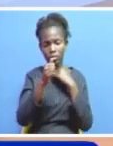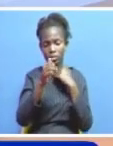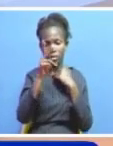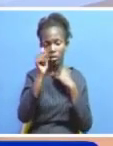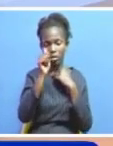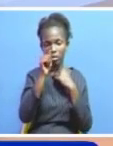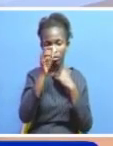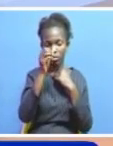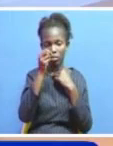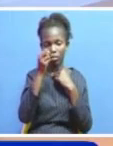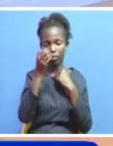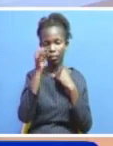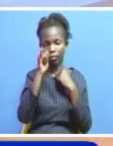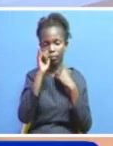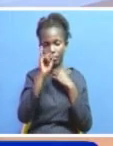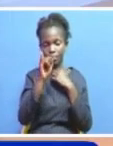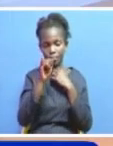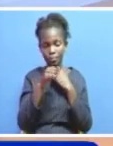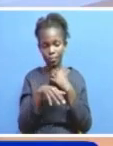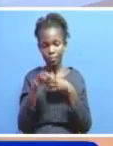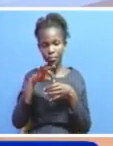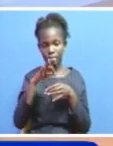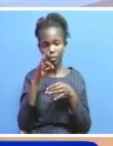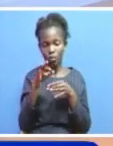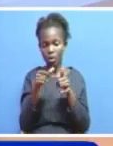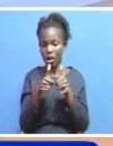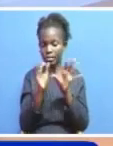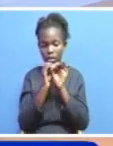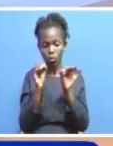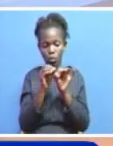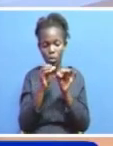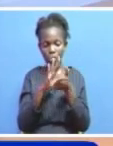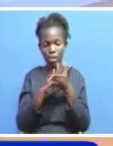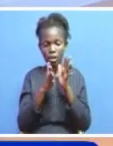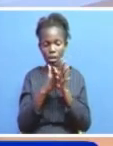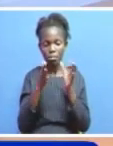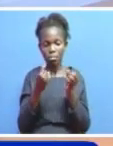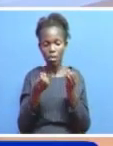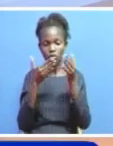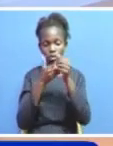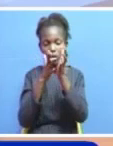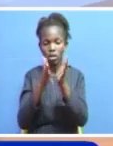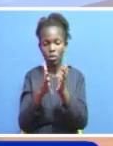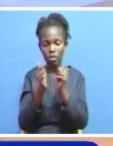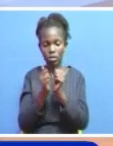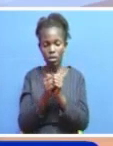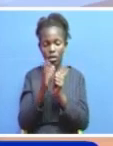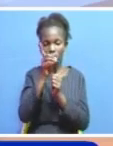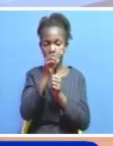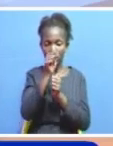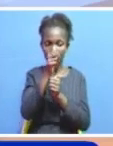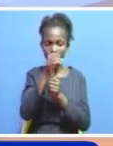Katonyi, ndanaanyuvwa kana ndanaanyuvwa kwanzia ila ya ilete kutw'ika ndongo ya ala ainge ena ke Daniel